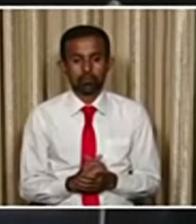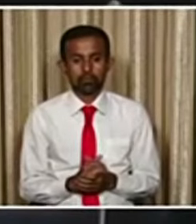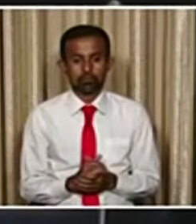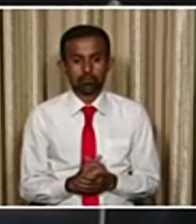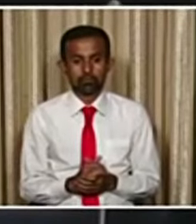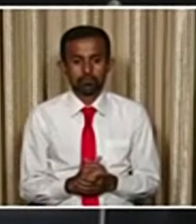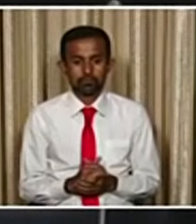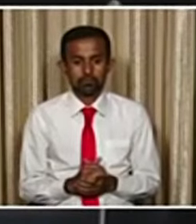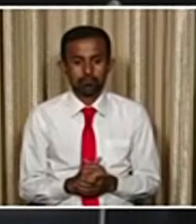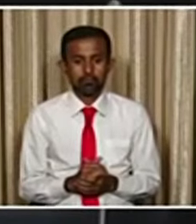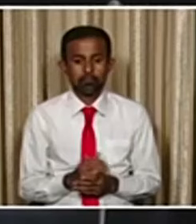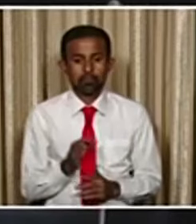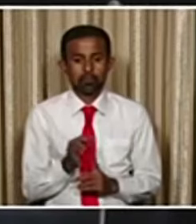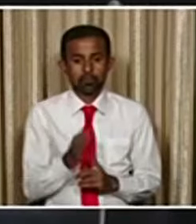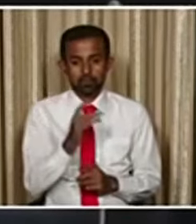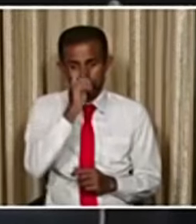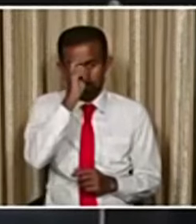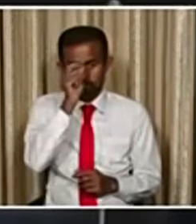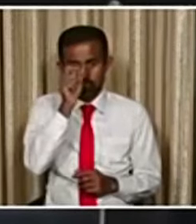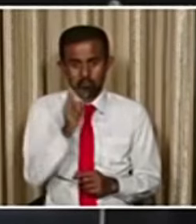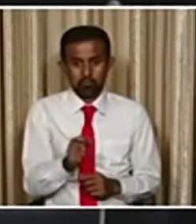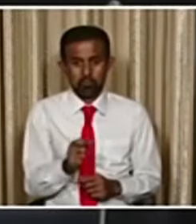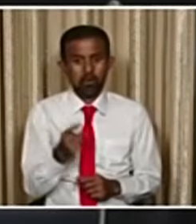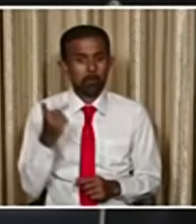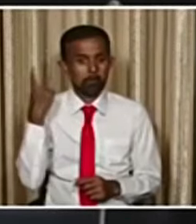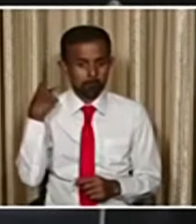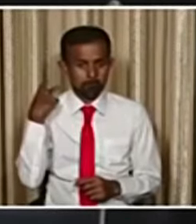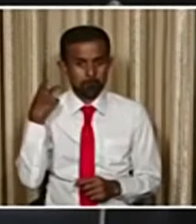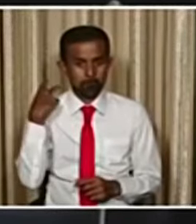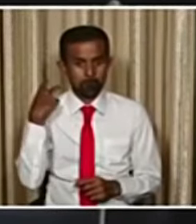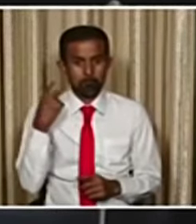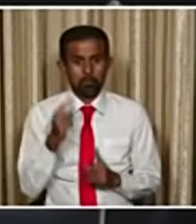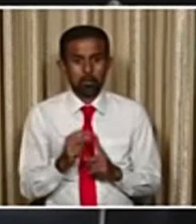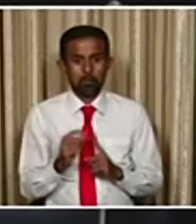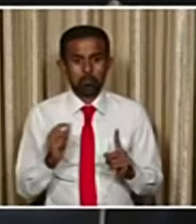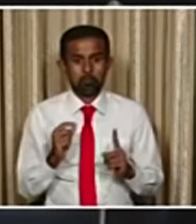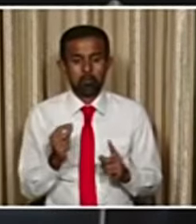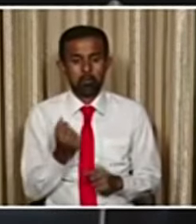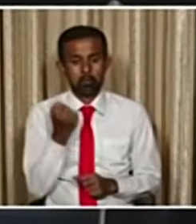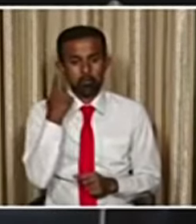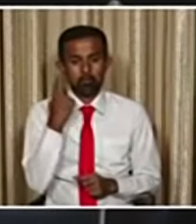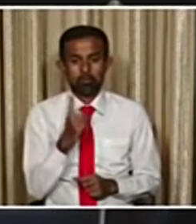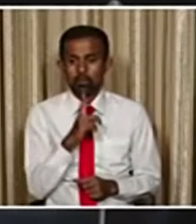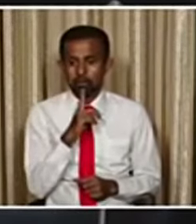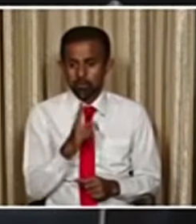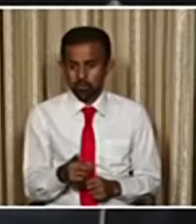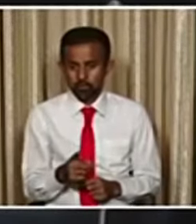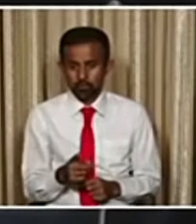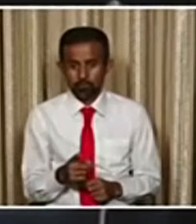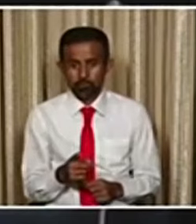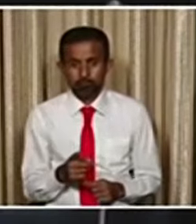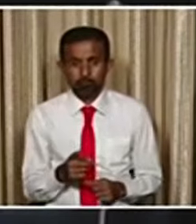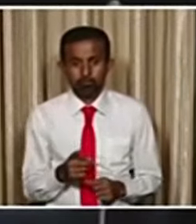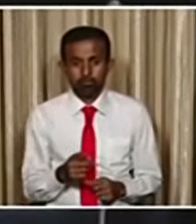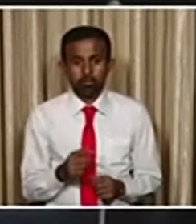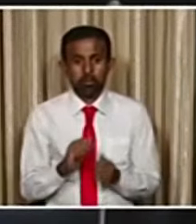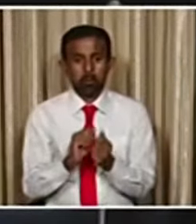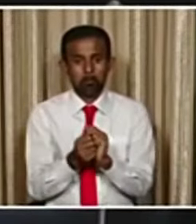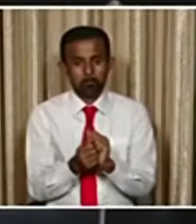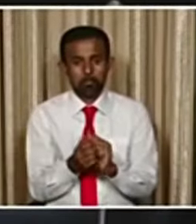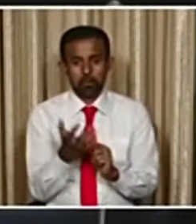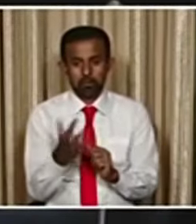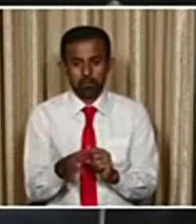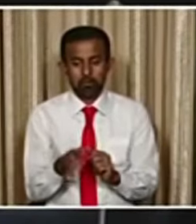ತಮಾಯಿ ಗರು ಜನಾಧಿಪತ್ಯುಮ ಪೆರೇದ ಪಾರ್ಲಿಮೆಂಟ್ ಯೋಜನಾ ವಾಕ್ಯ ತ್ರಿಪತ್ಕರ ಏಕ